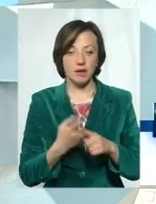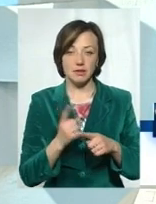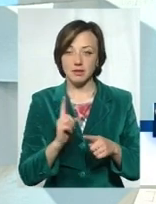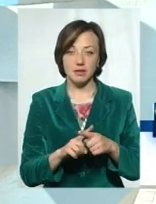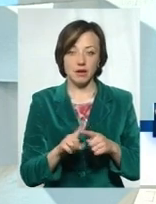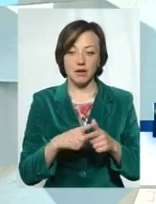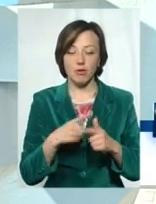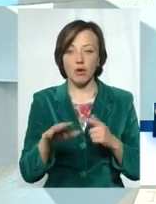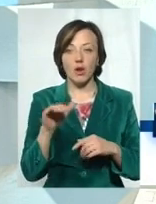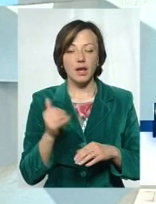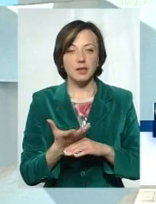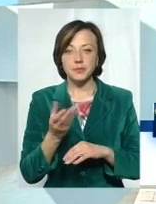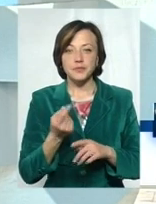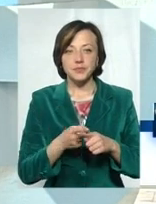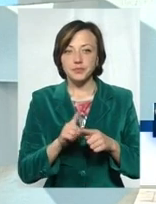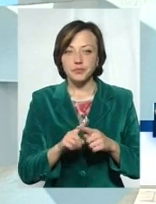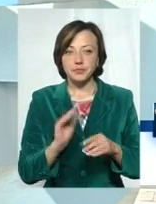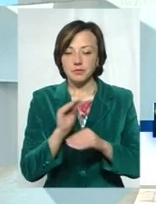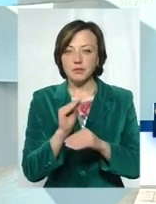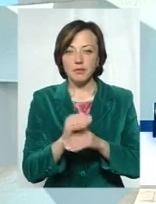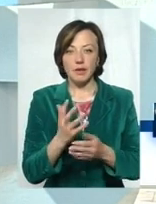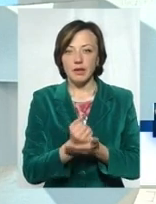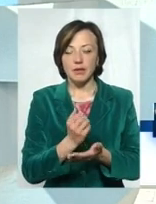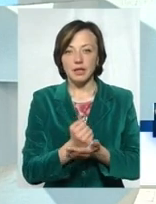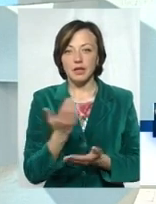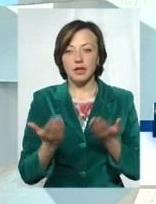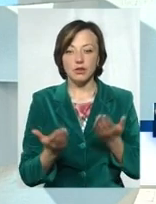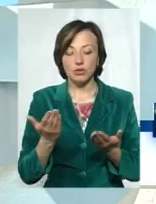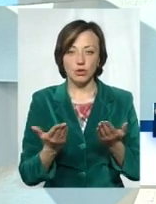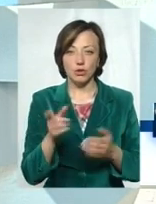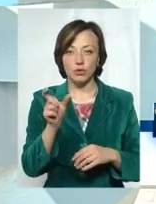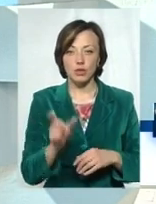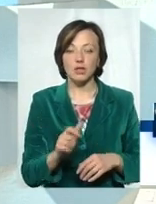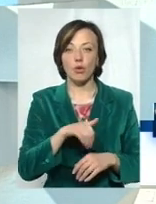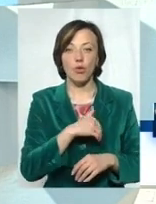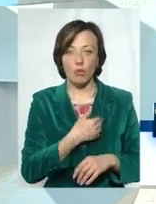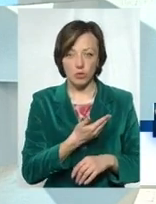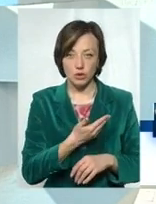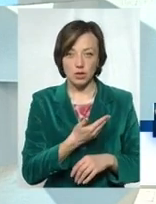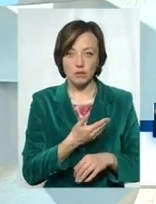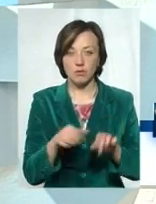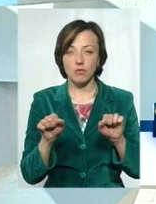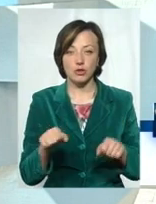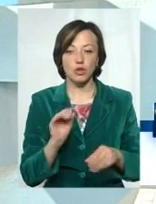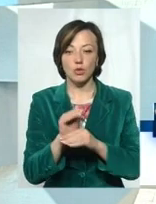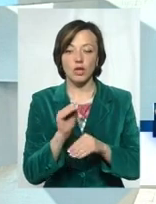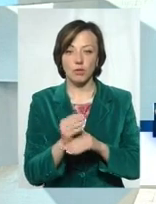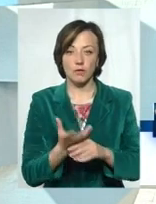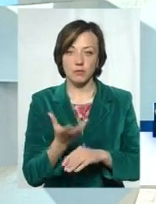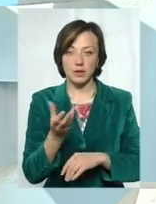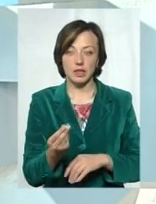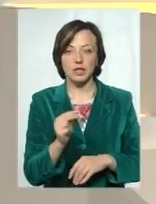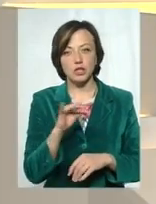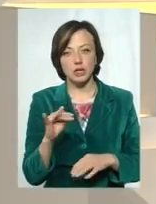там чи орендна плата, то це додаткові доходи. І якщо людина хоче, то вона може додатково сплатити. Сама